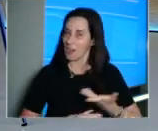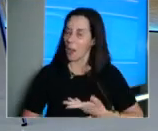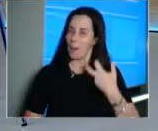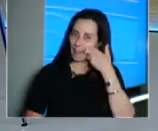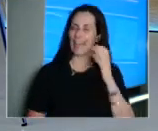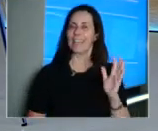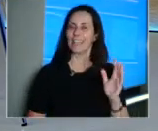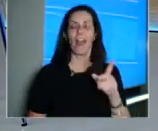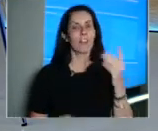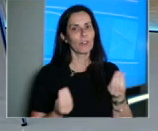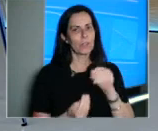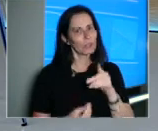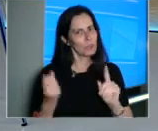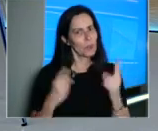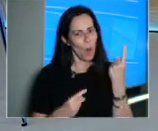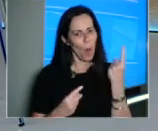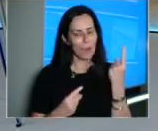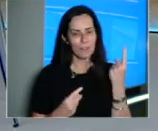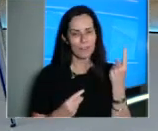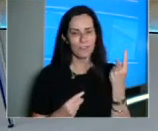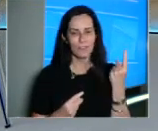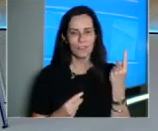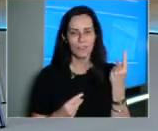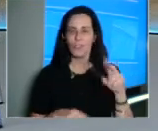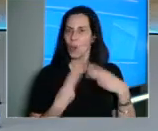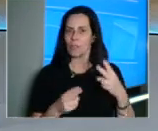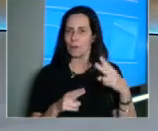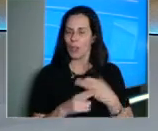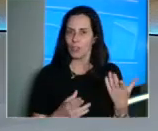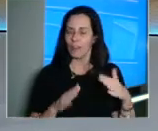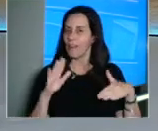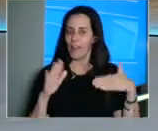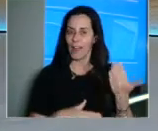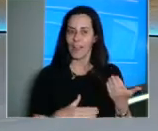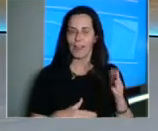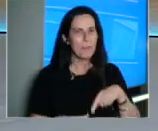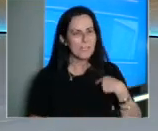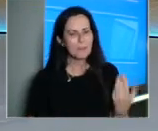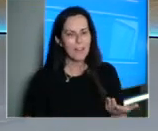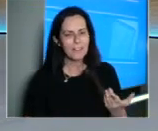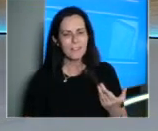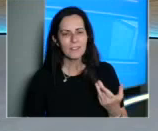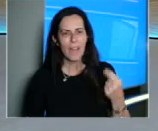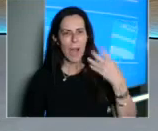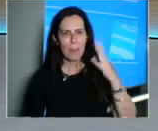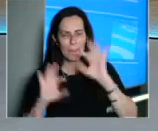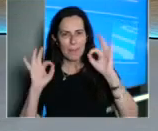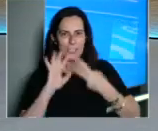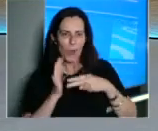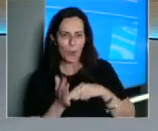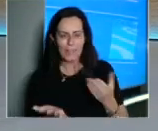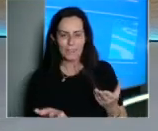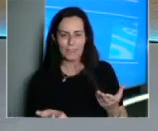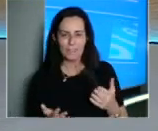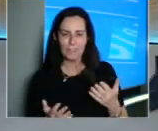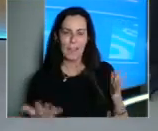על זה, ודבר נוסף, זה מה שקורה, שחוזרים לשגרה, אחרי כמה זה היה, 4 ימים כמעט בלי